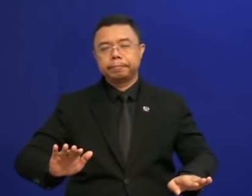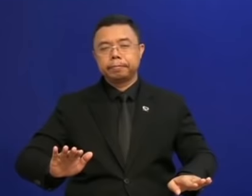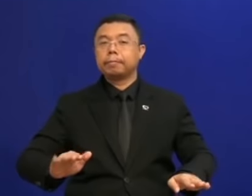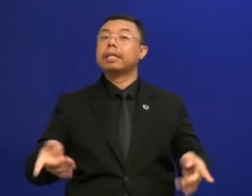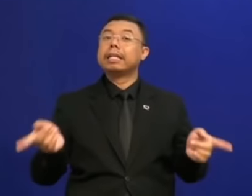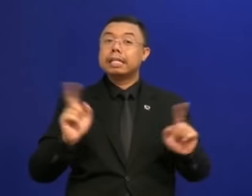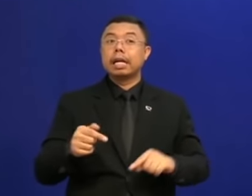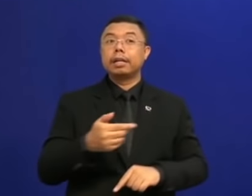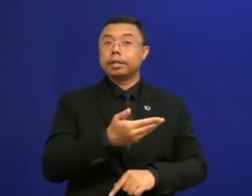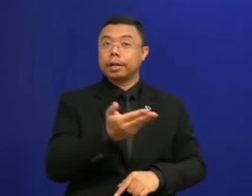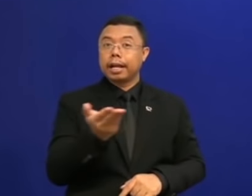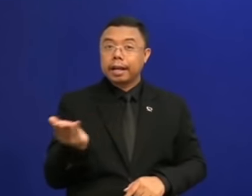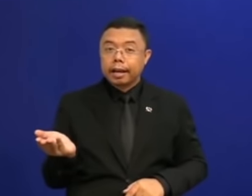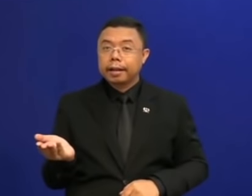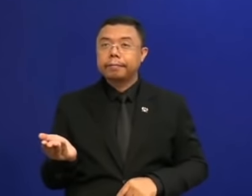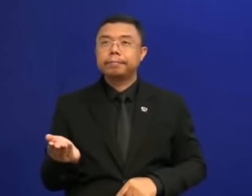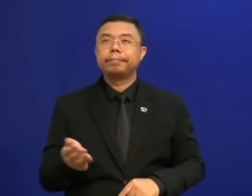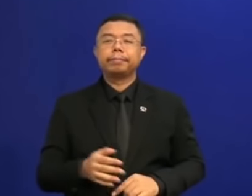Jadi saudara,